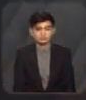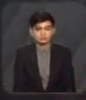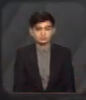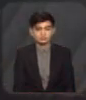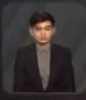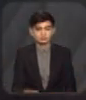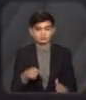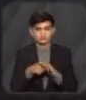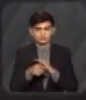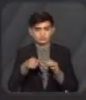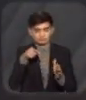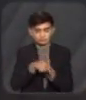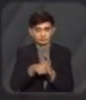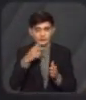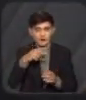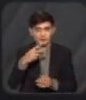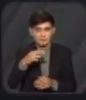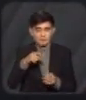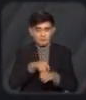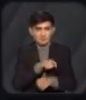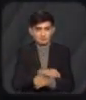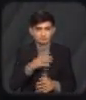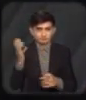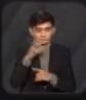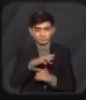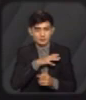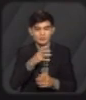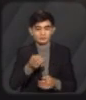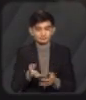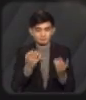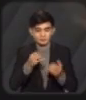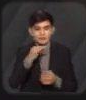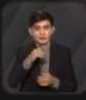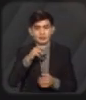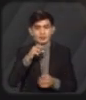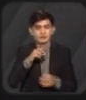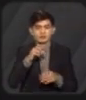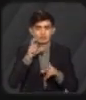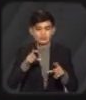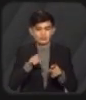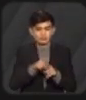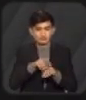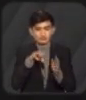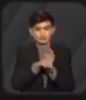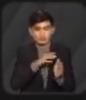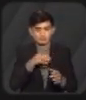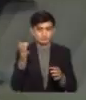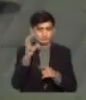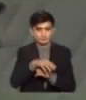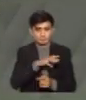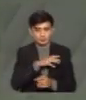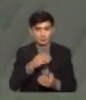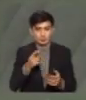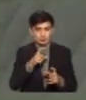В котловане глубиной около 20 метров работали экскаватор, погрузчик и оператор катка. В какой-то момент произошел обвал, и люди оказались